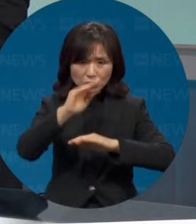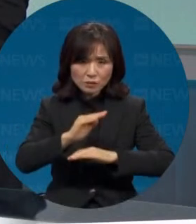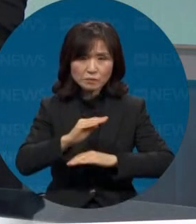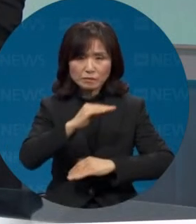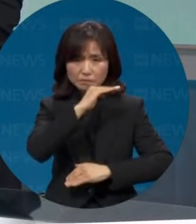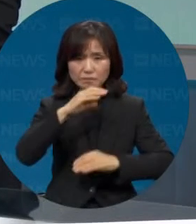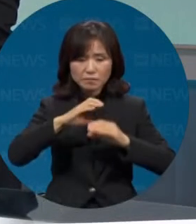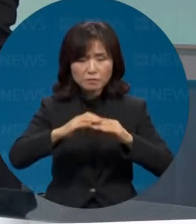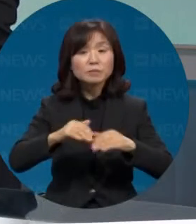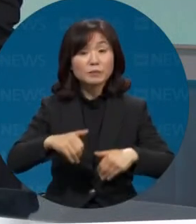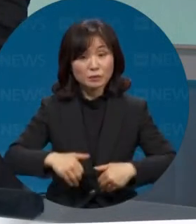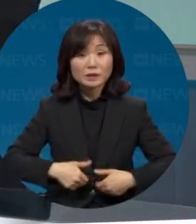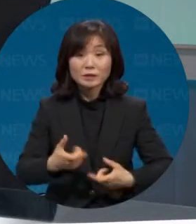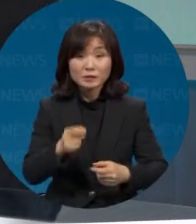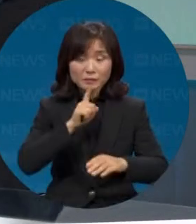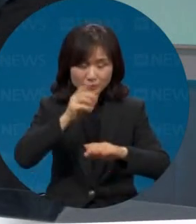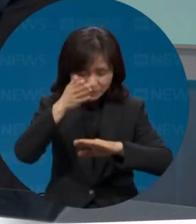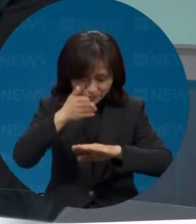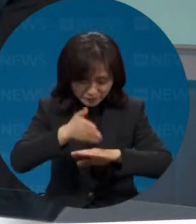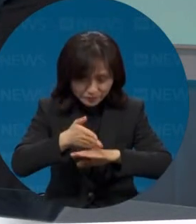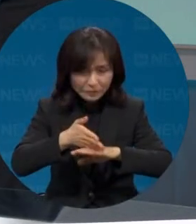좋겠습니다 오늘 말씀 잘 들었습니다